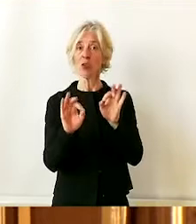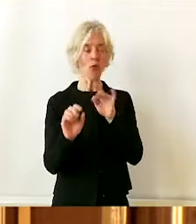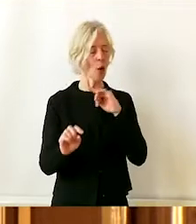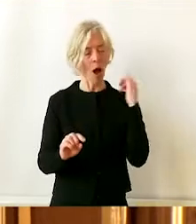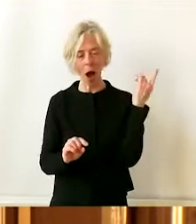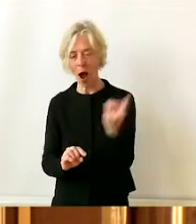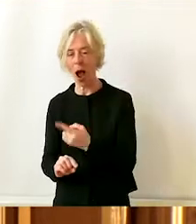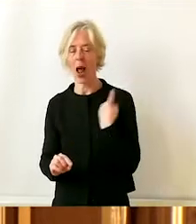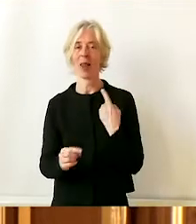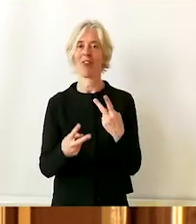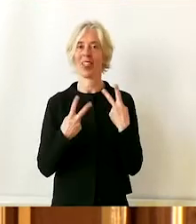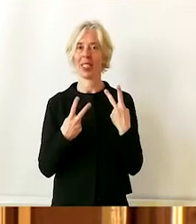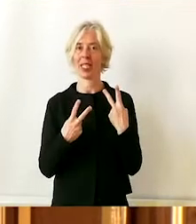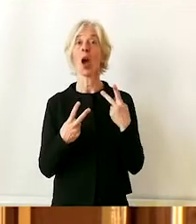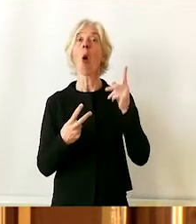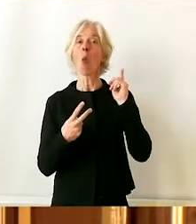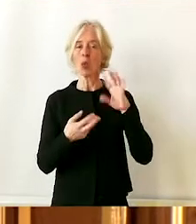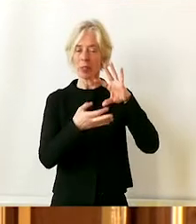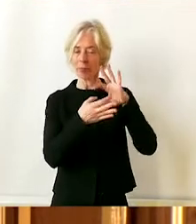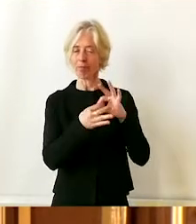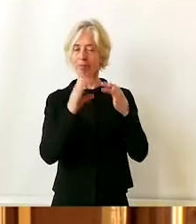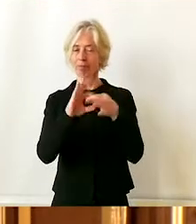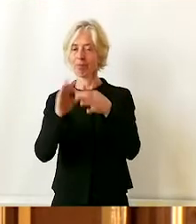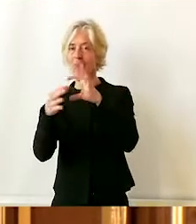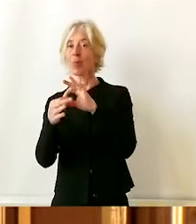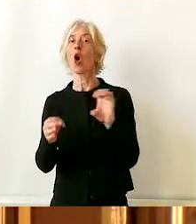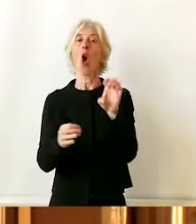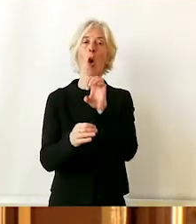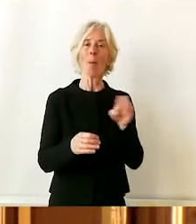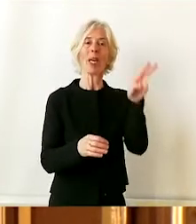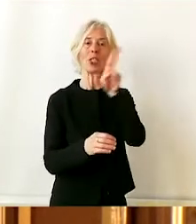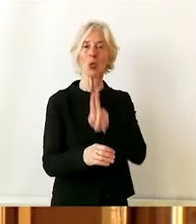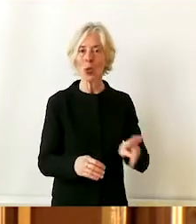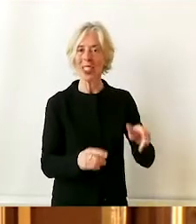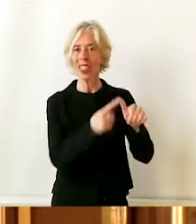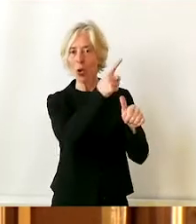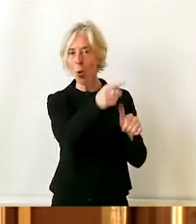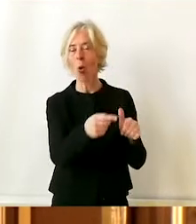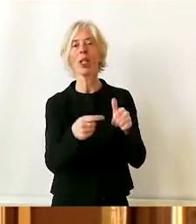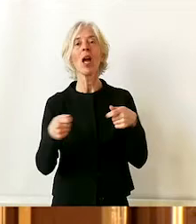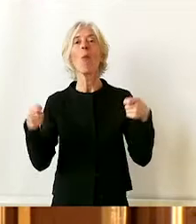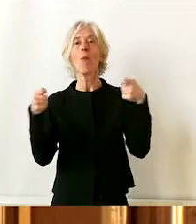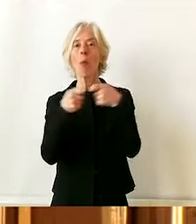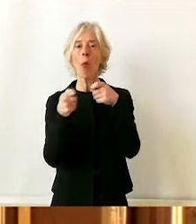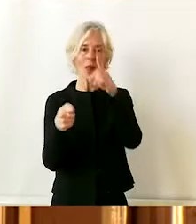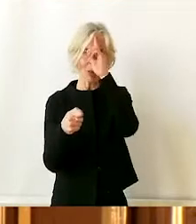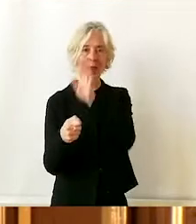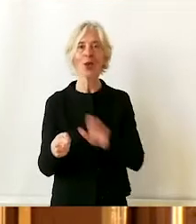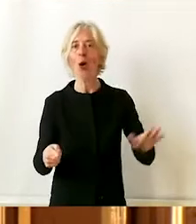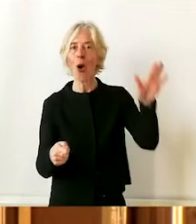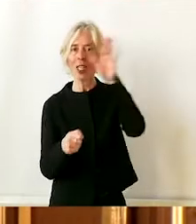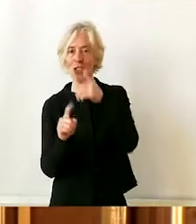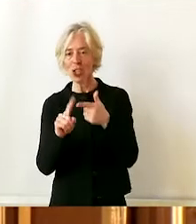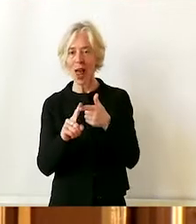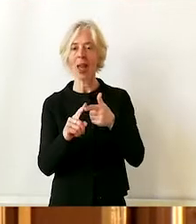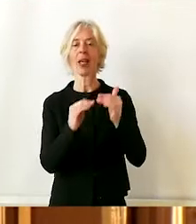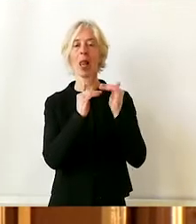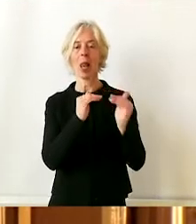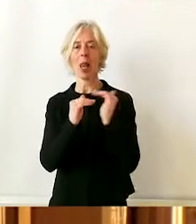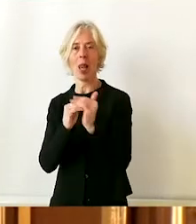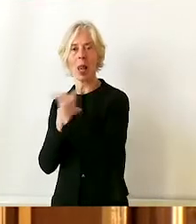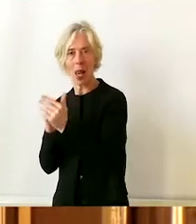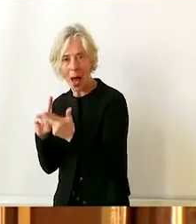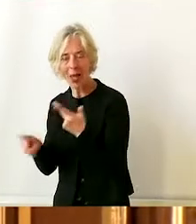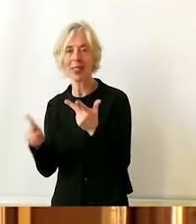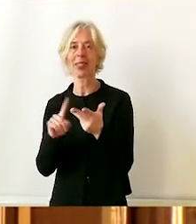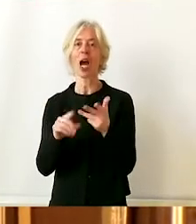Die Europäische Union muss ihre Hausaufgaben genauso machen wie der Bund, das Land, wir Kommunen, Institutionen, Unternehmen,